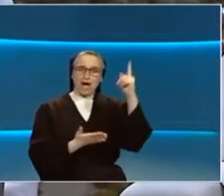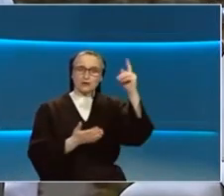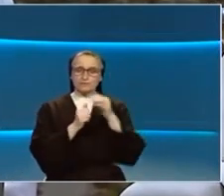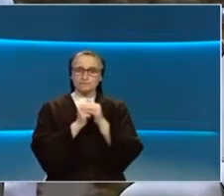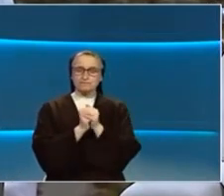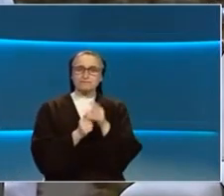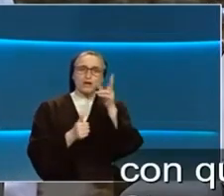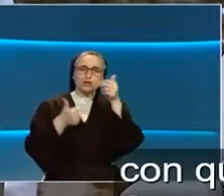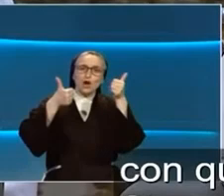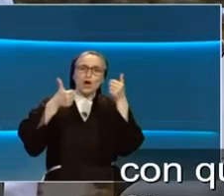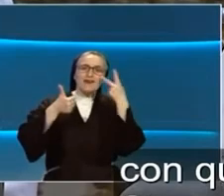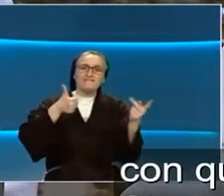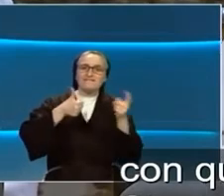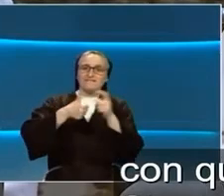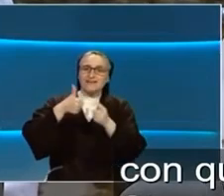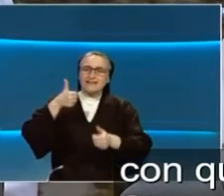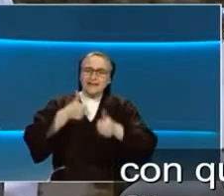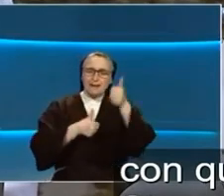여인들은 보았습니다.